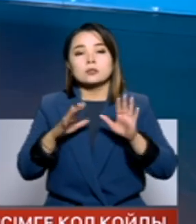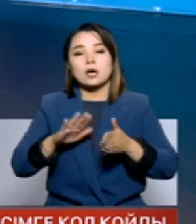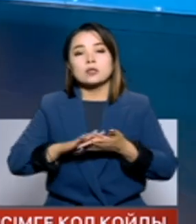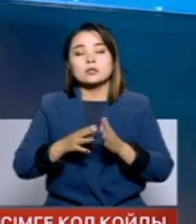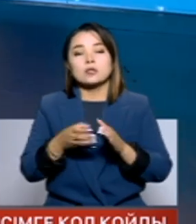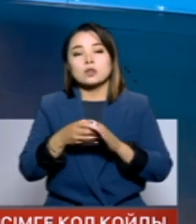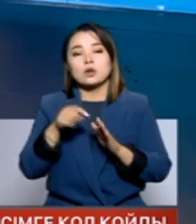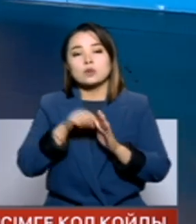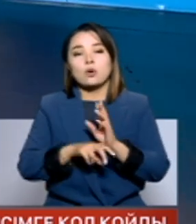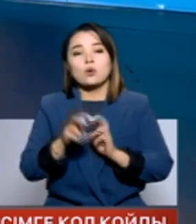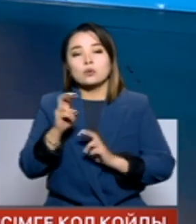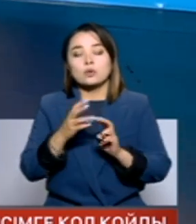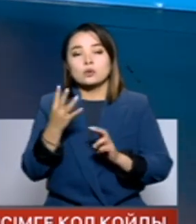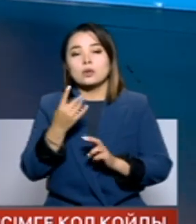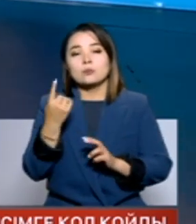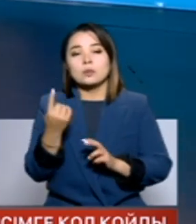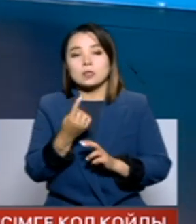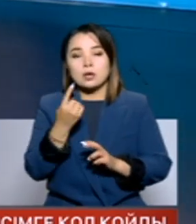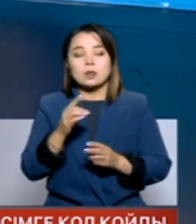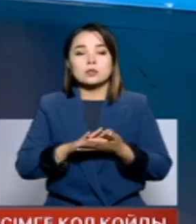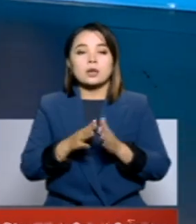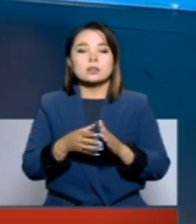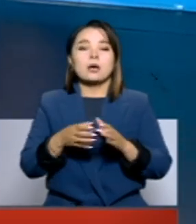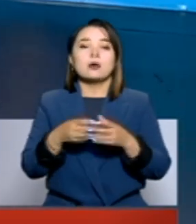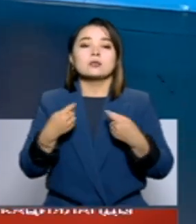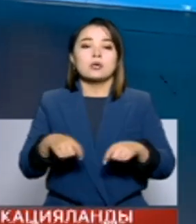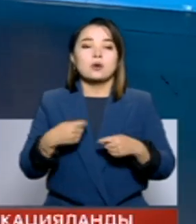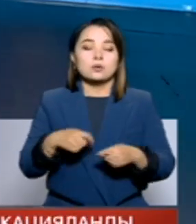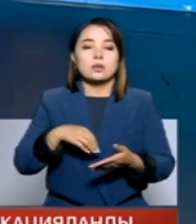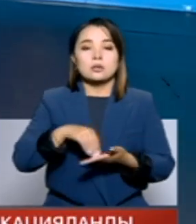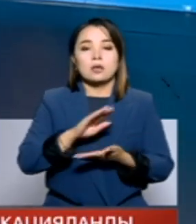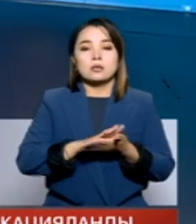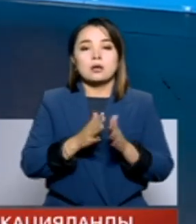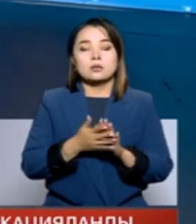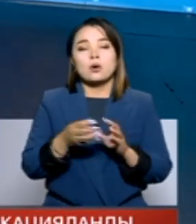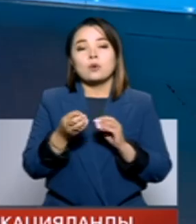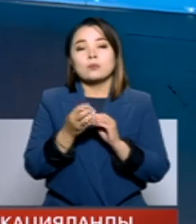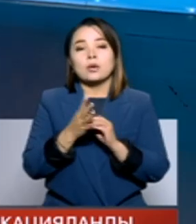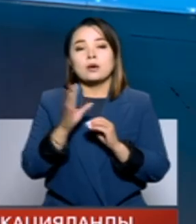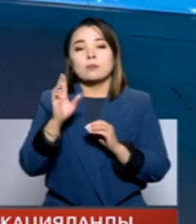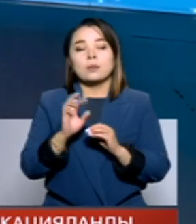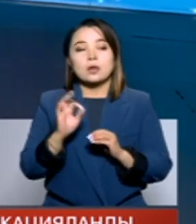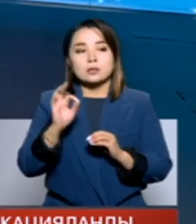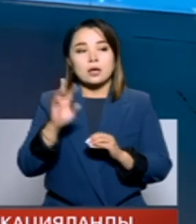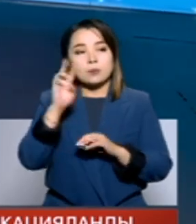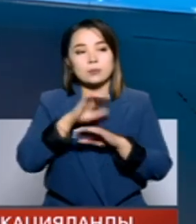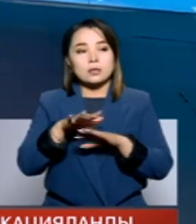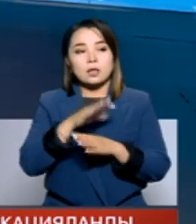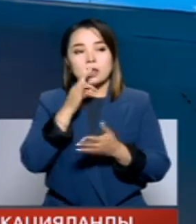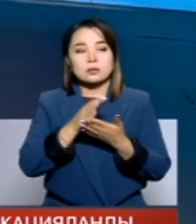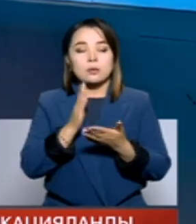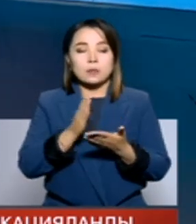жалпы ішкі өнімнің 1/4 және жаһандық сауда-саттықтың 15% осы мемлекеттерге тиесілі.